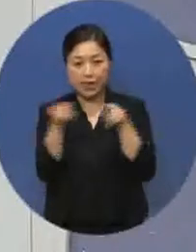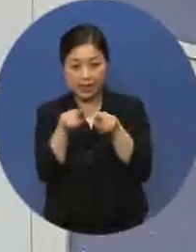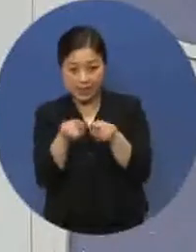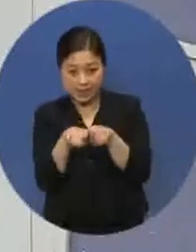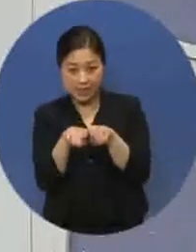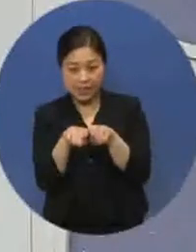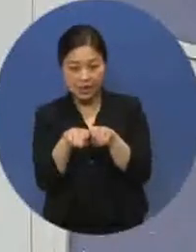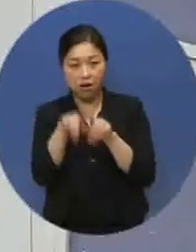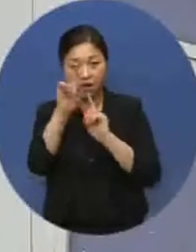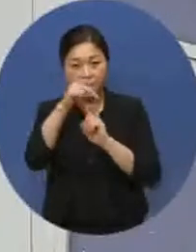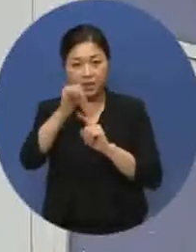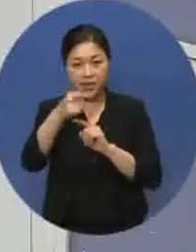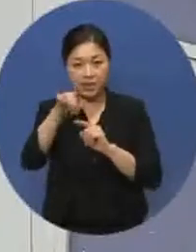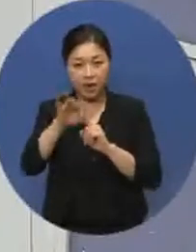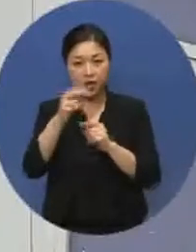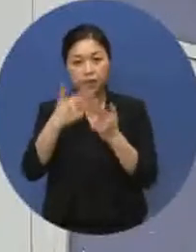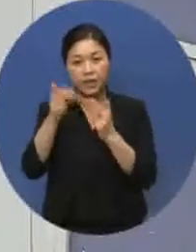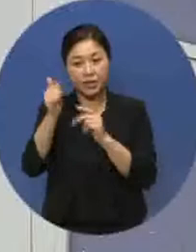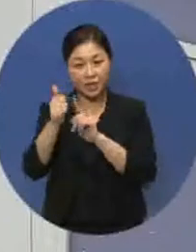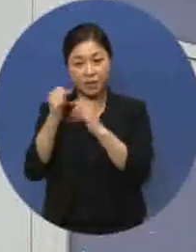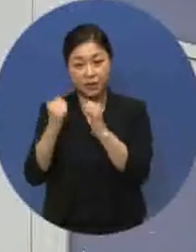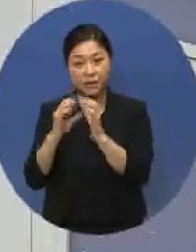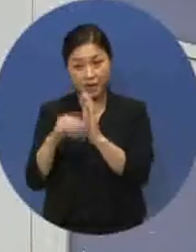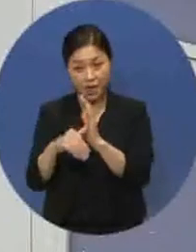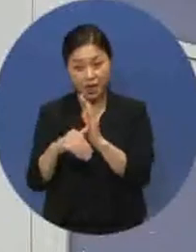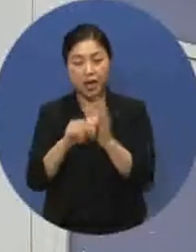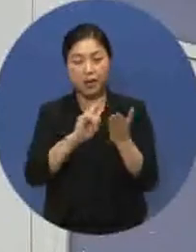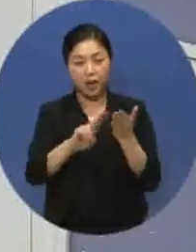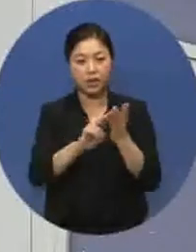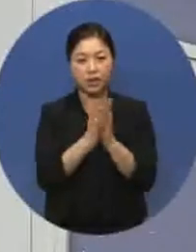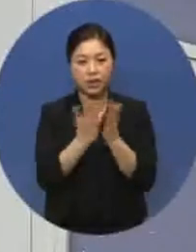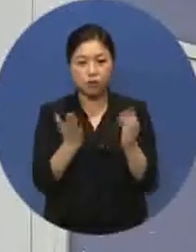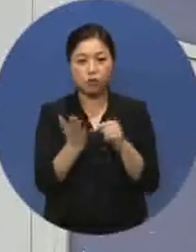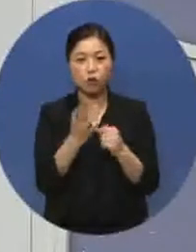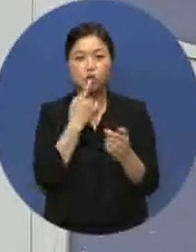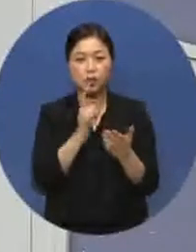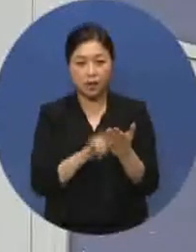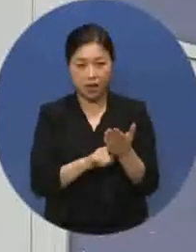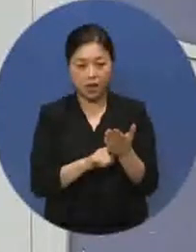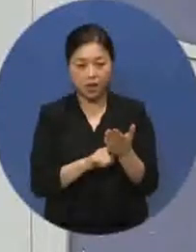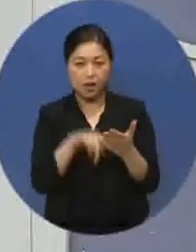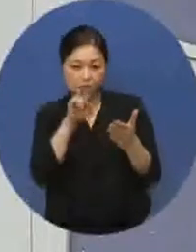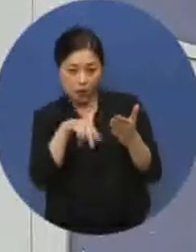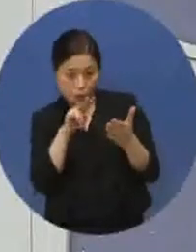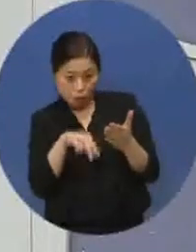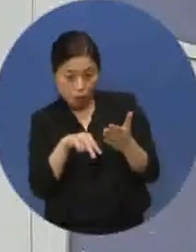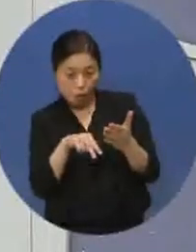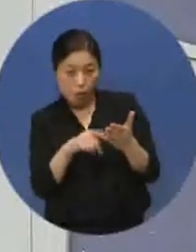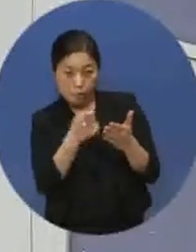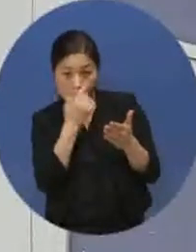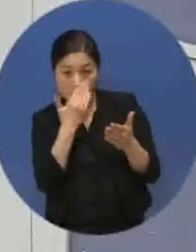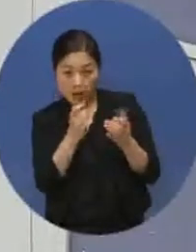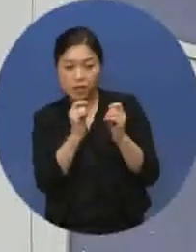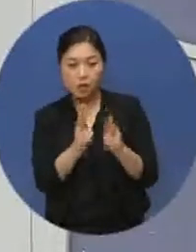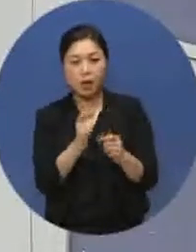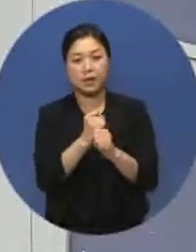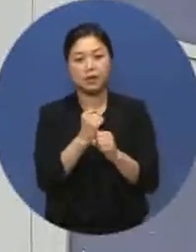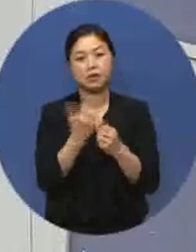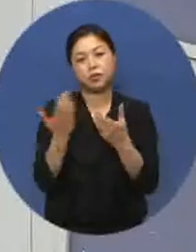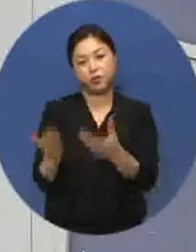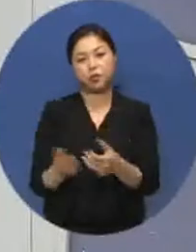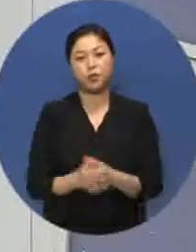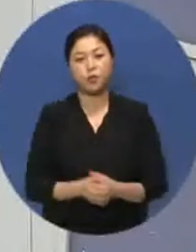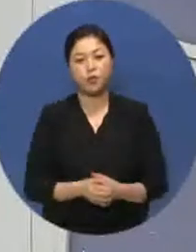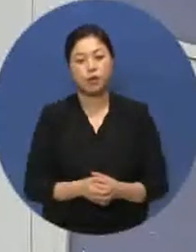이진강 협회장님 협회장이셨는데 그때 네. 저희가 그런 만화책으로 청소년이 쉽게 접할 수 있는 기회를 만들어 줬고 지금도 계속